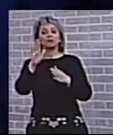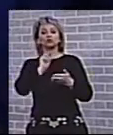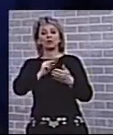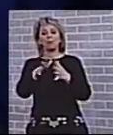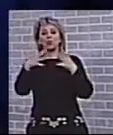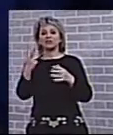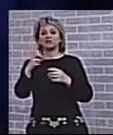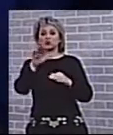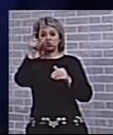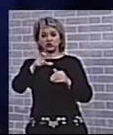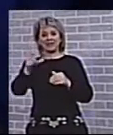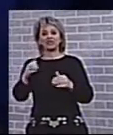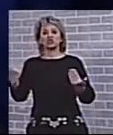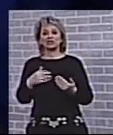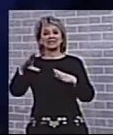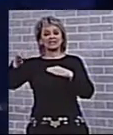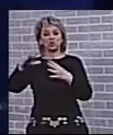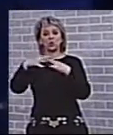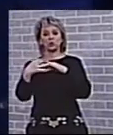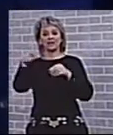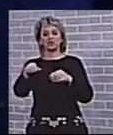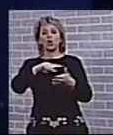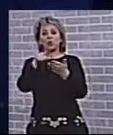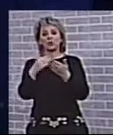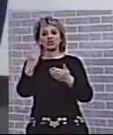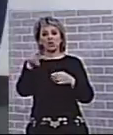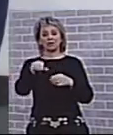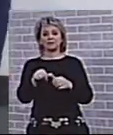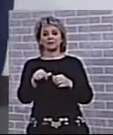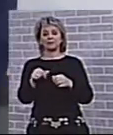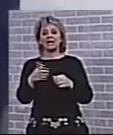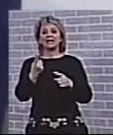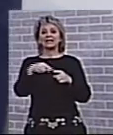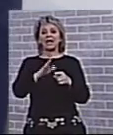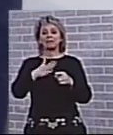работать больше 200 человек, жители соседних хуторов и города Шахты. Для меня